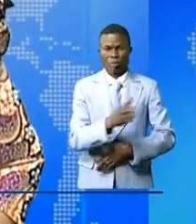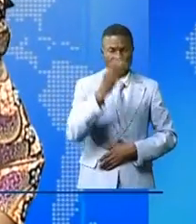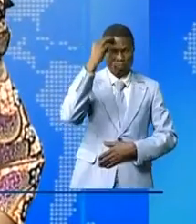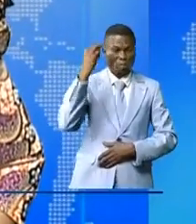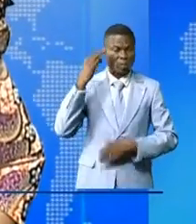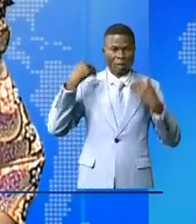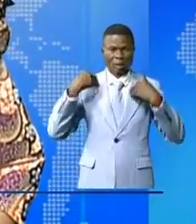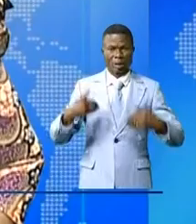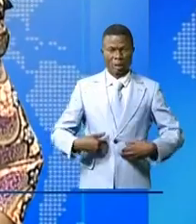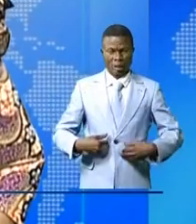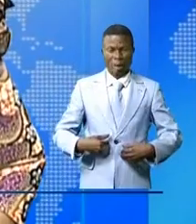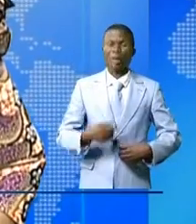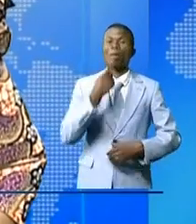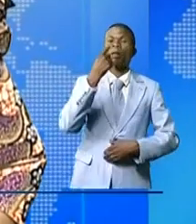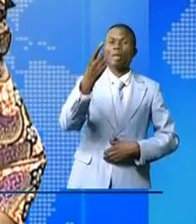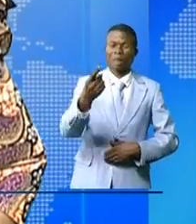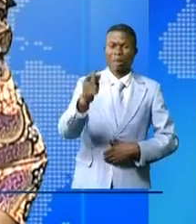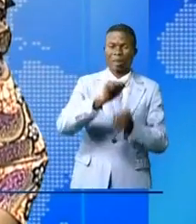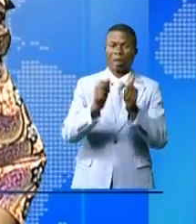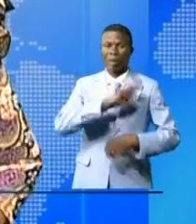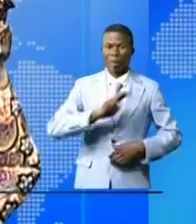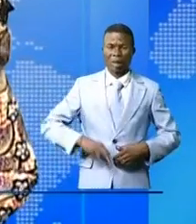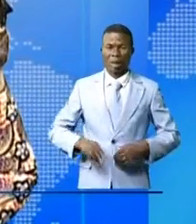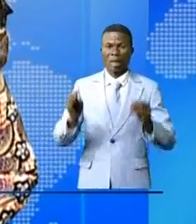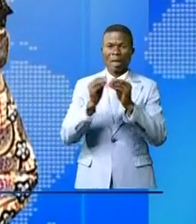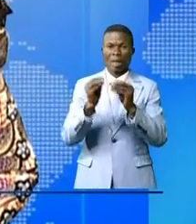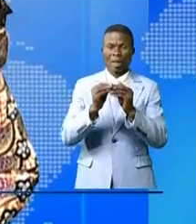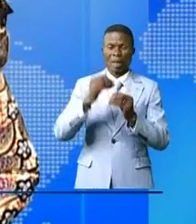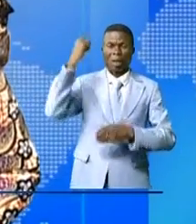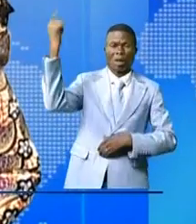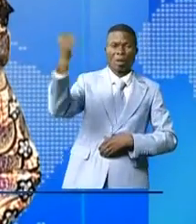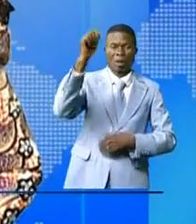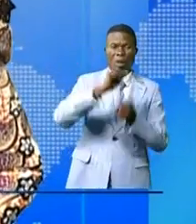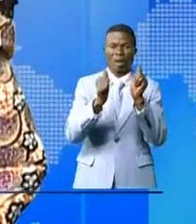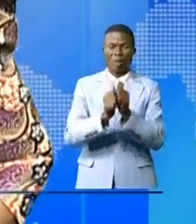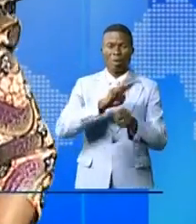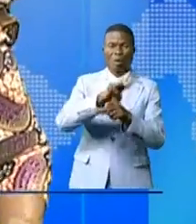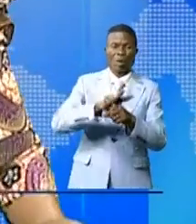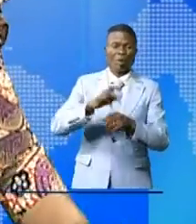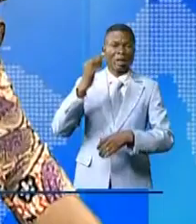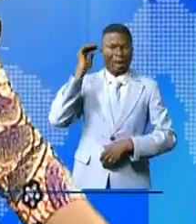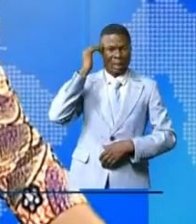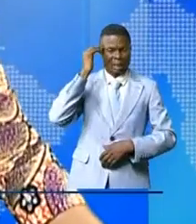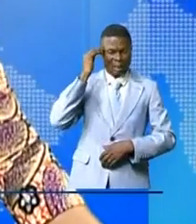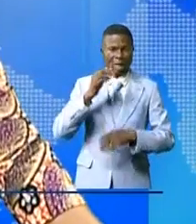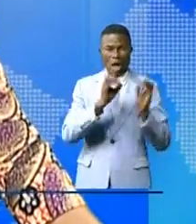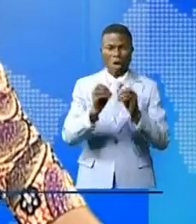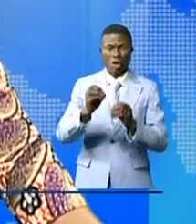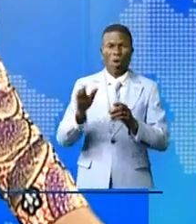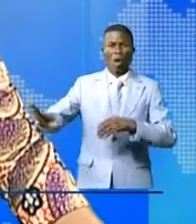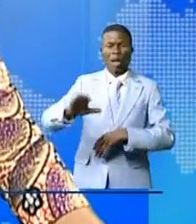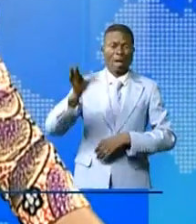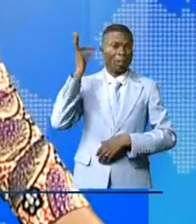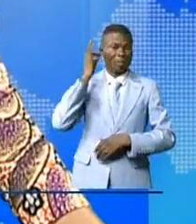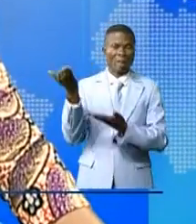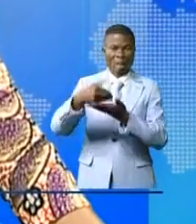Santé a porté la voix de la RDC à la réunion internationale sur le VIH tenue au Kenya il y a peu. De retour au